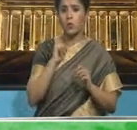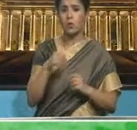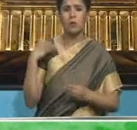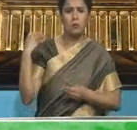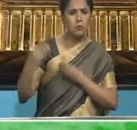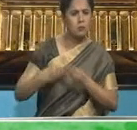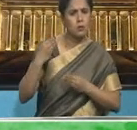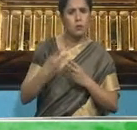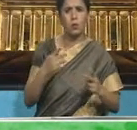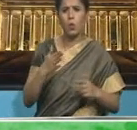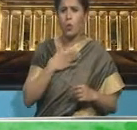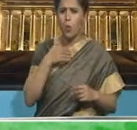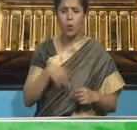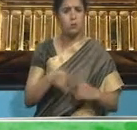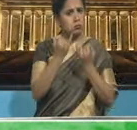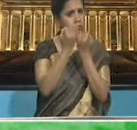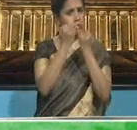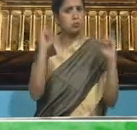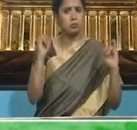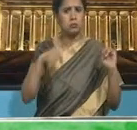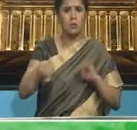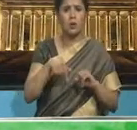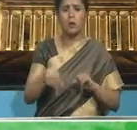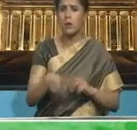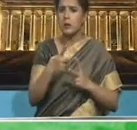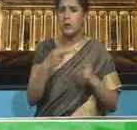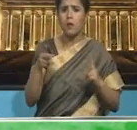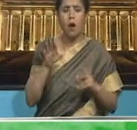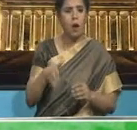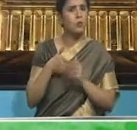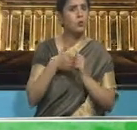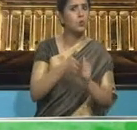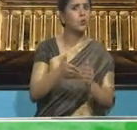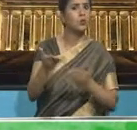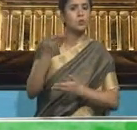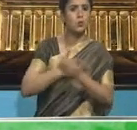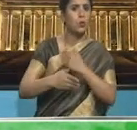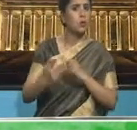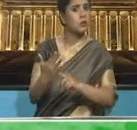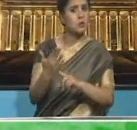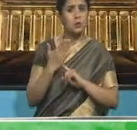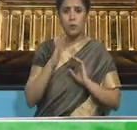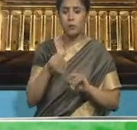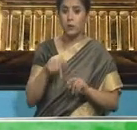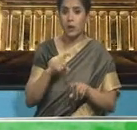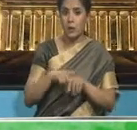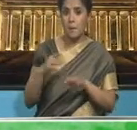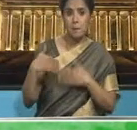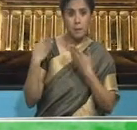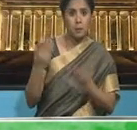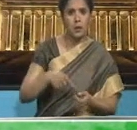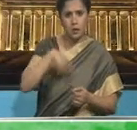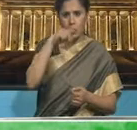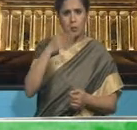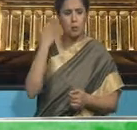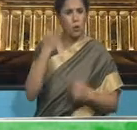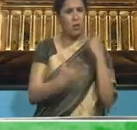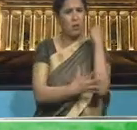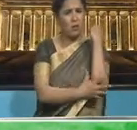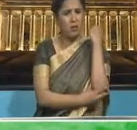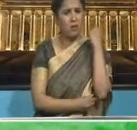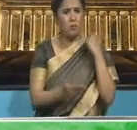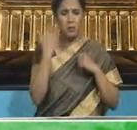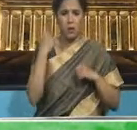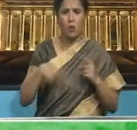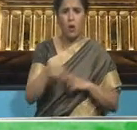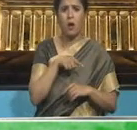निरंतर हमारे गणतंत्र को राह दिखाई है। इस अवधि के दौरान भारत एक गरीब और निरक्षर